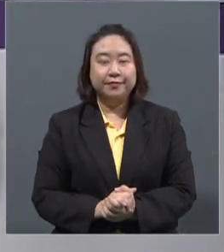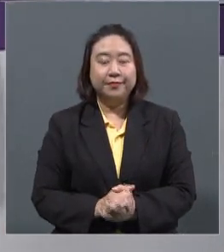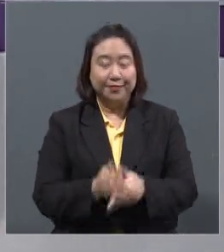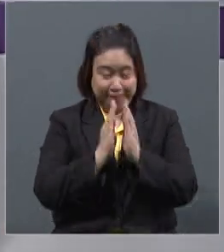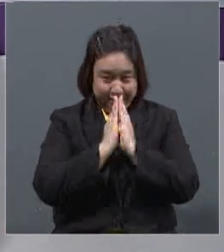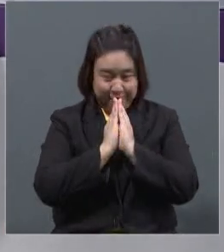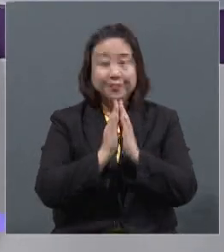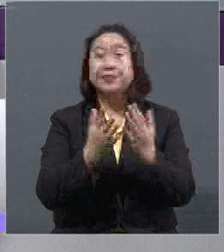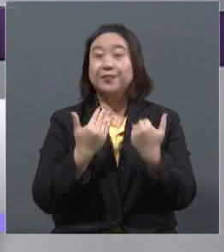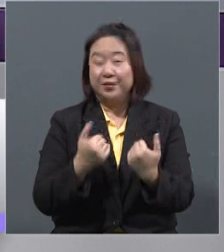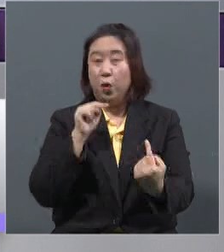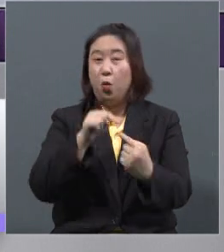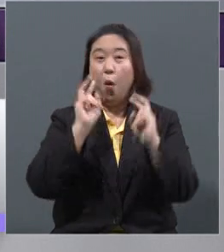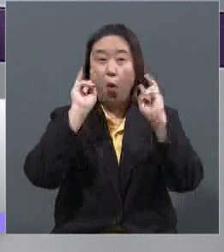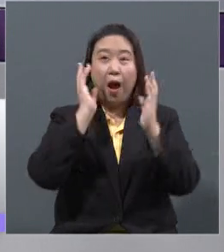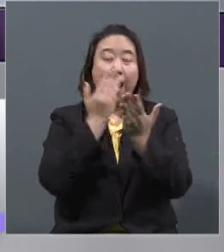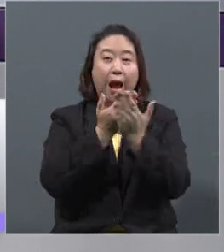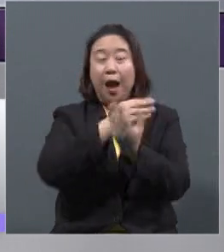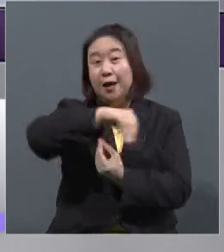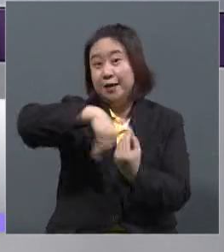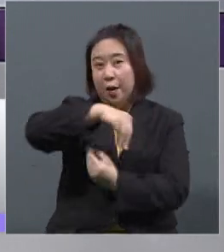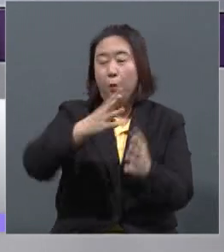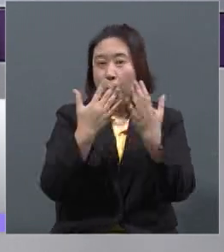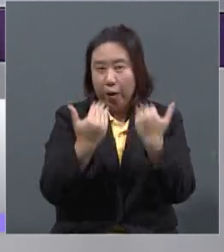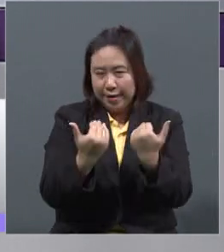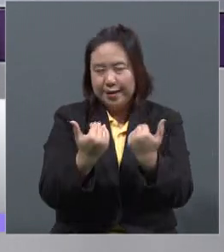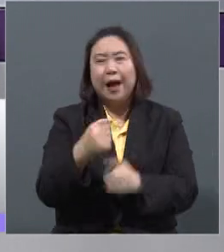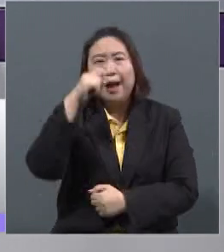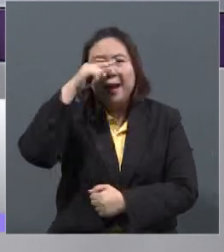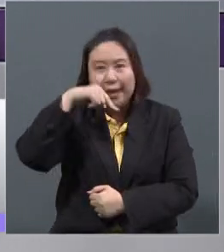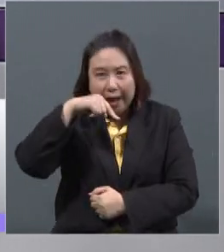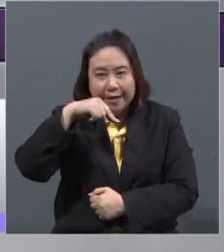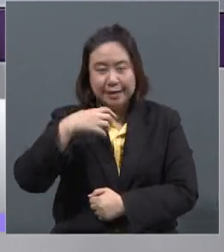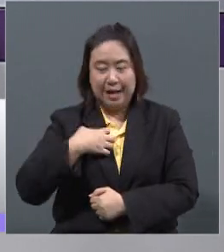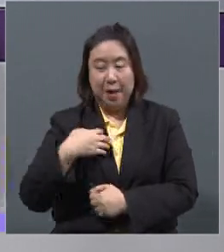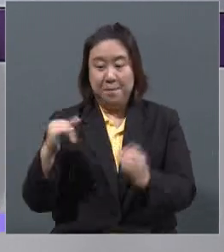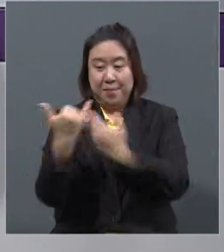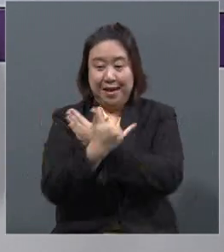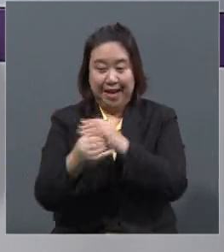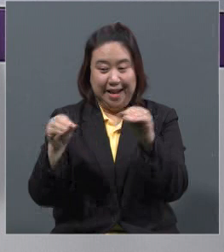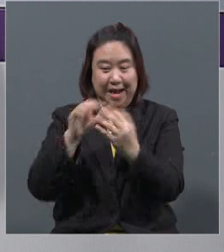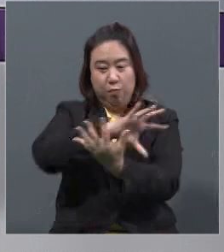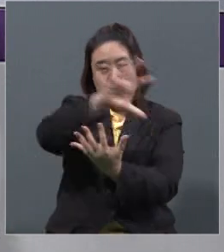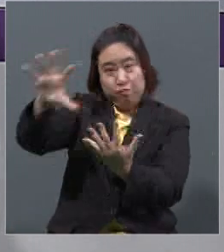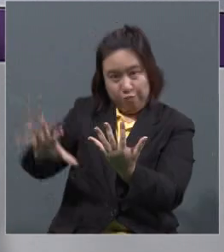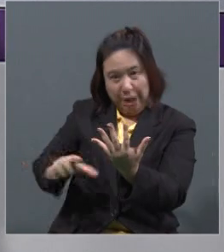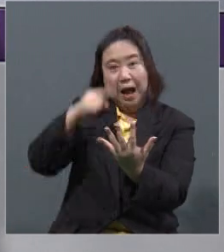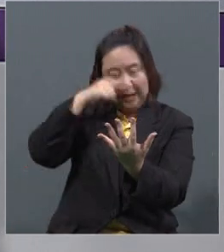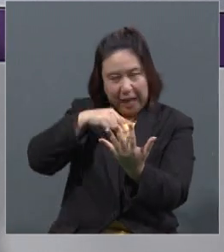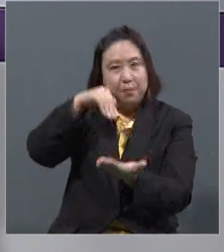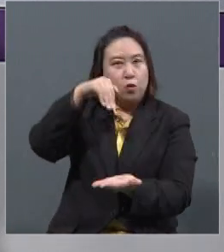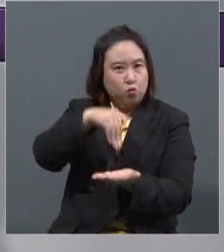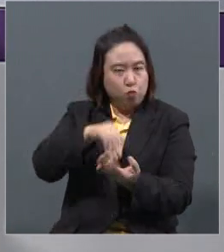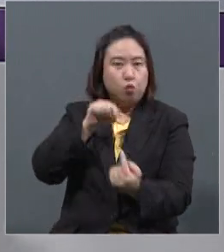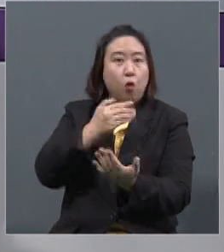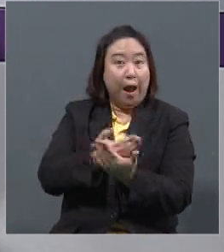สวัสดีครับคุณผู้ชมครับประเด็นเศรษฐกิจวันนี้มาดูโอกาสที่ไทยจะเป็นศูนย์กลางทางการเงินของภูมิภาคและของโลกนะครับคือฟังดูอาจจะเป็นโ